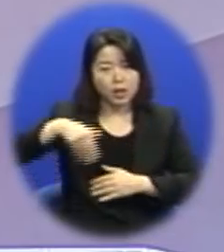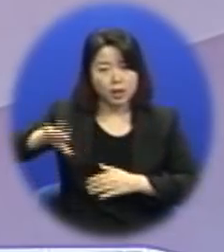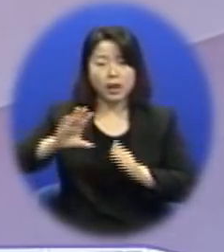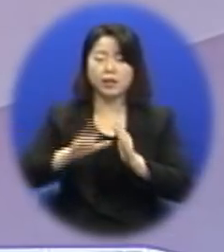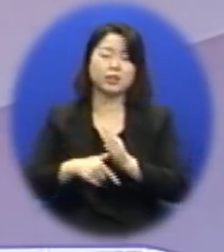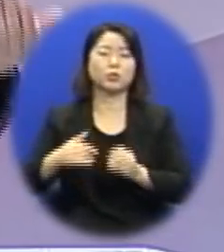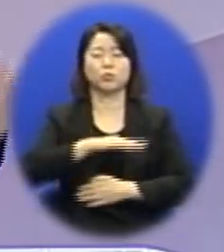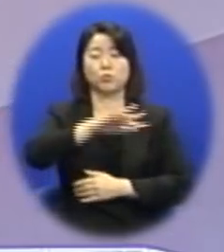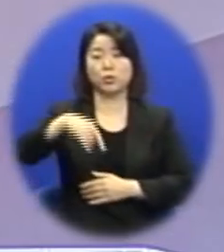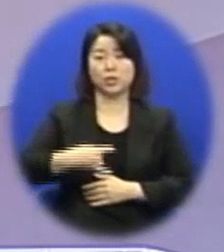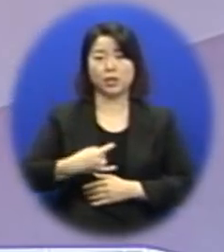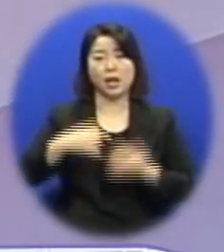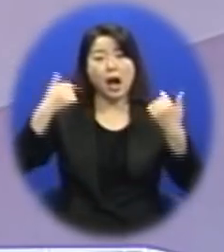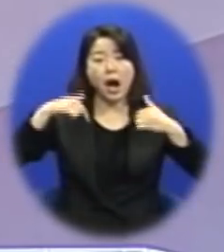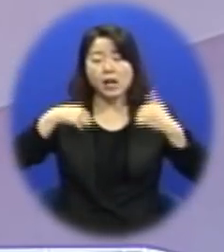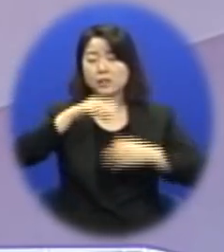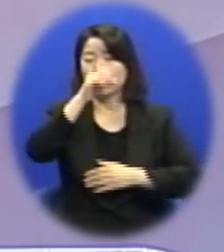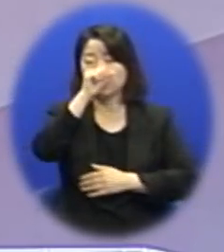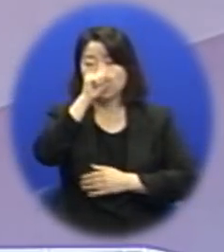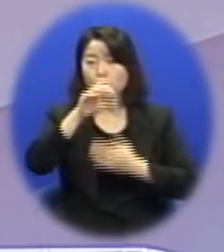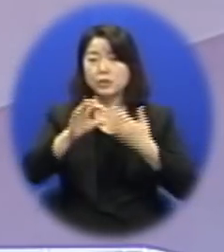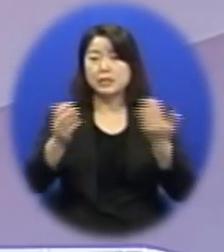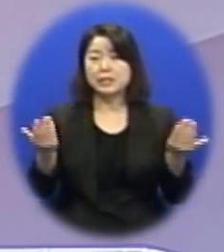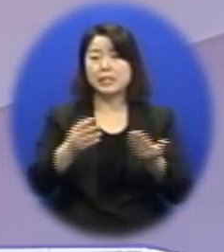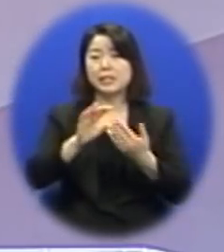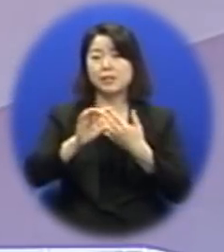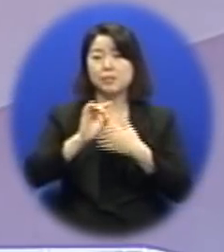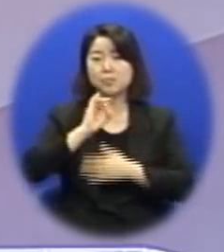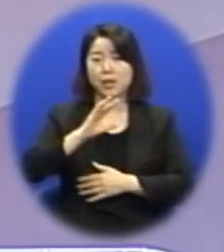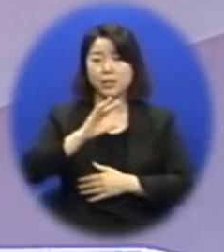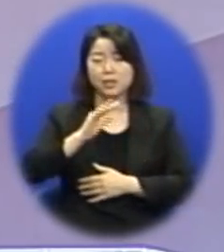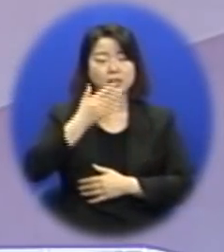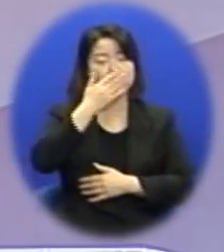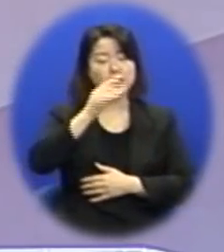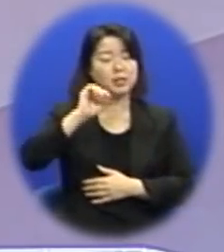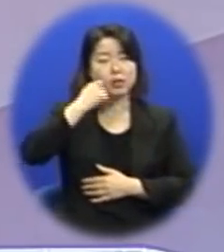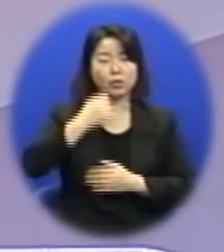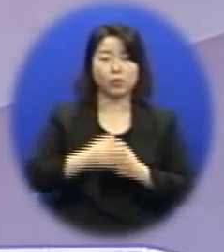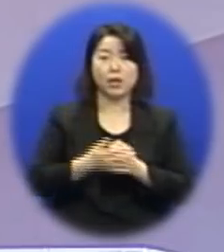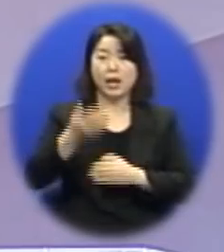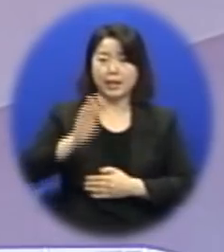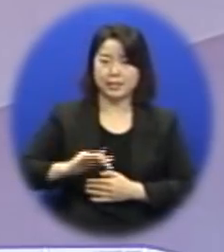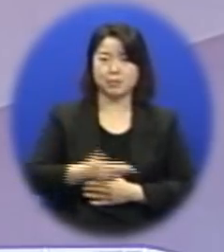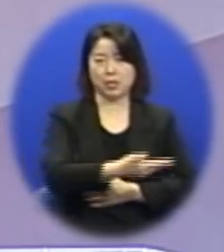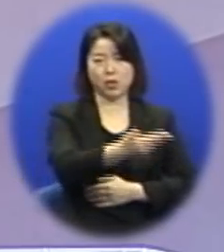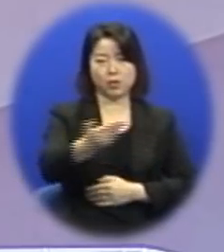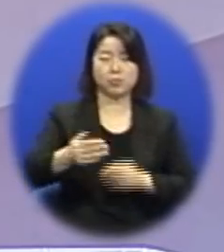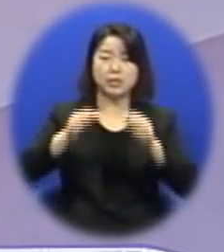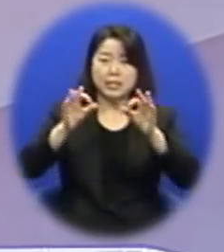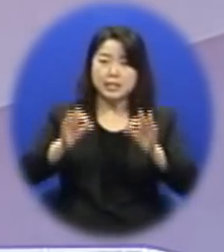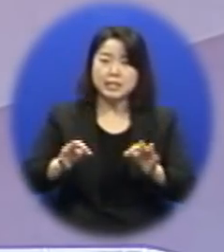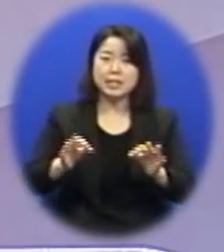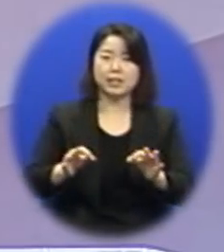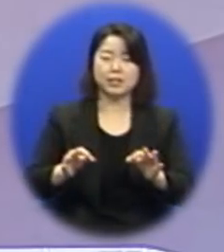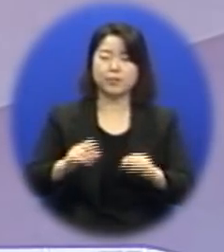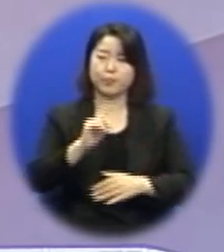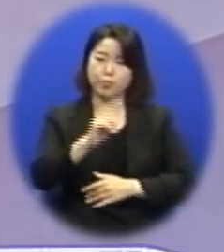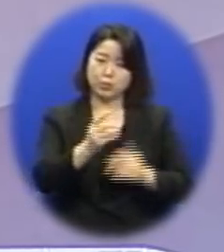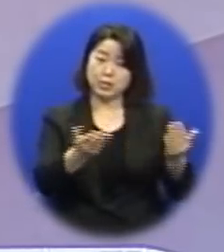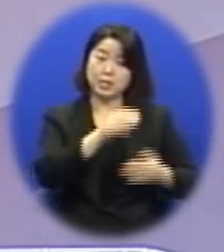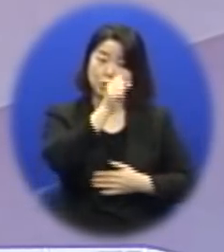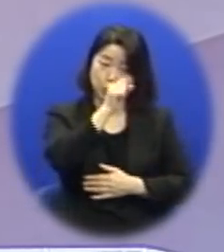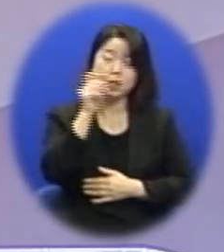우리에게 항상 좋은 일만 있을 수는 없잖아요 근데 여러분 이제는 무슨 일이 좋다